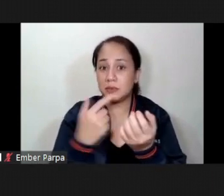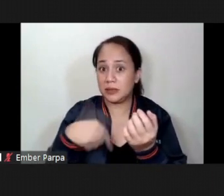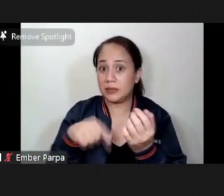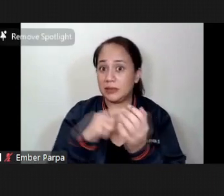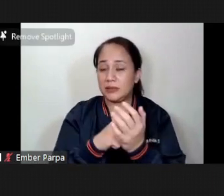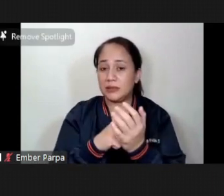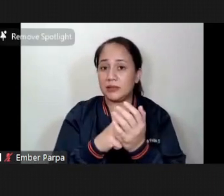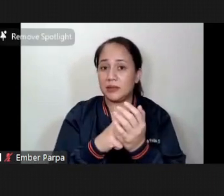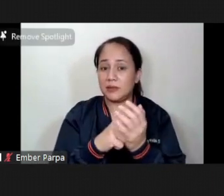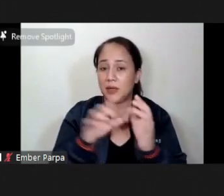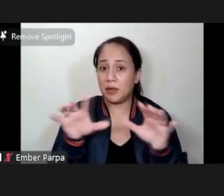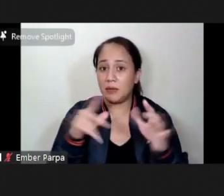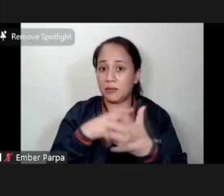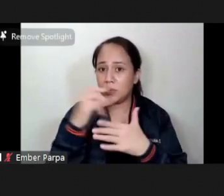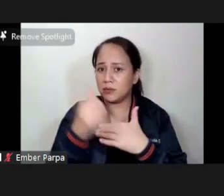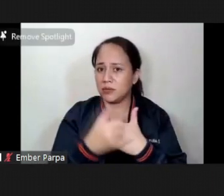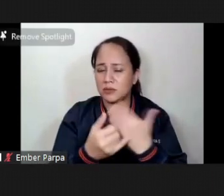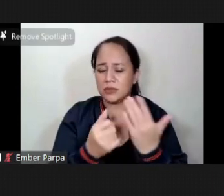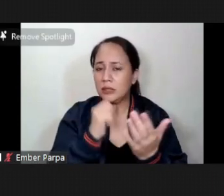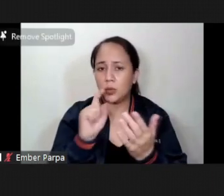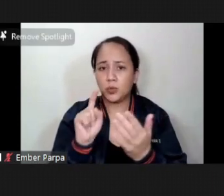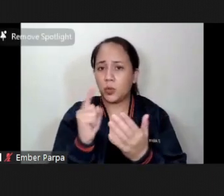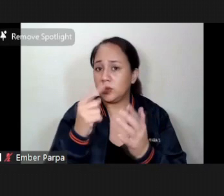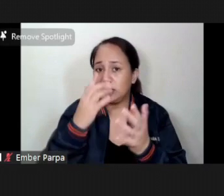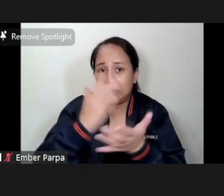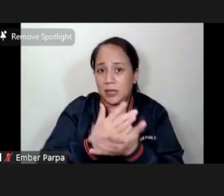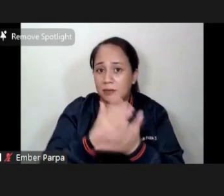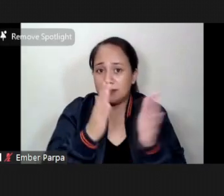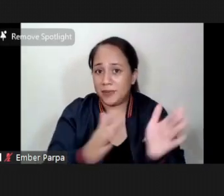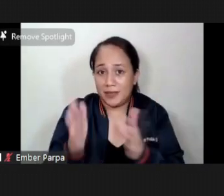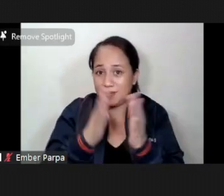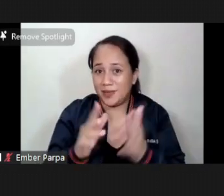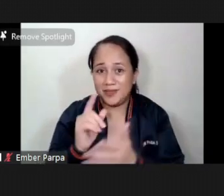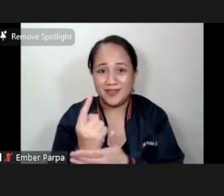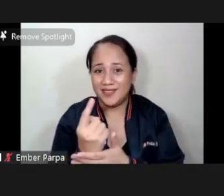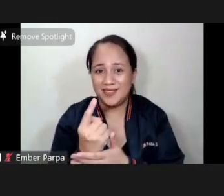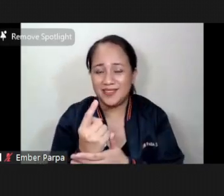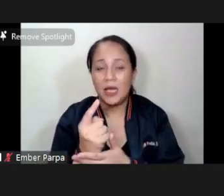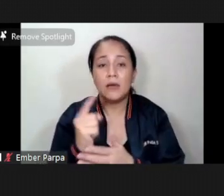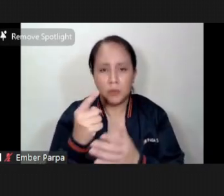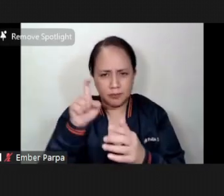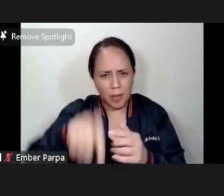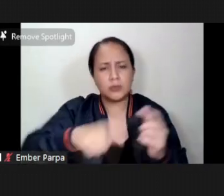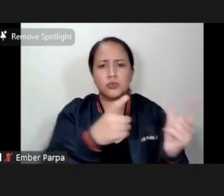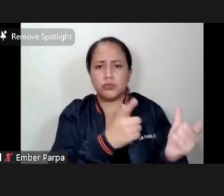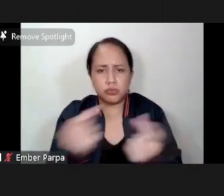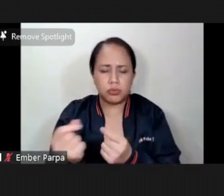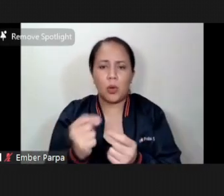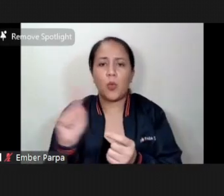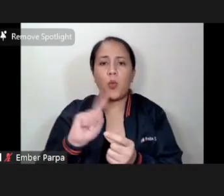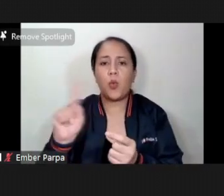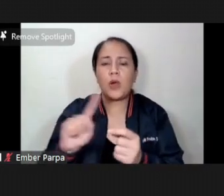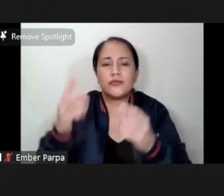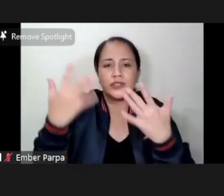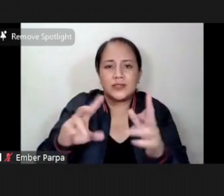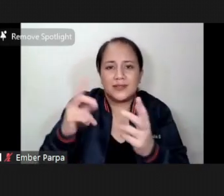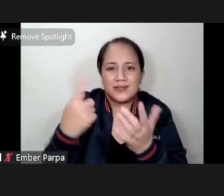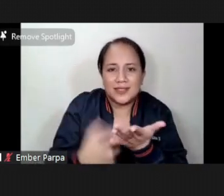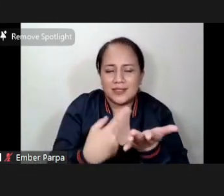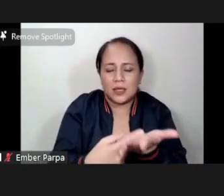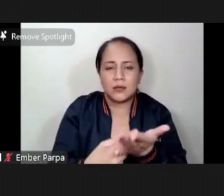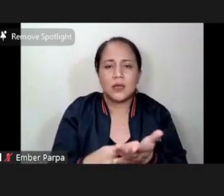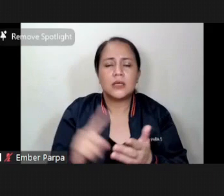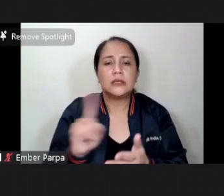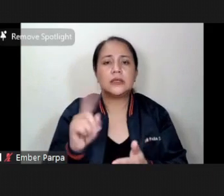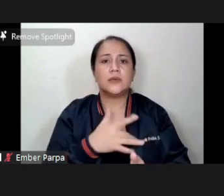is sana hindi lang doon mag-stop sa planning. Sana nga mas ma-implement din po yung mga napag-uusapan and sana ma-feel